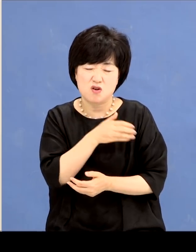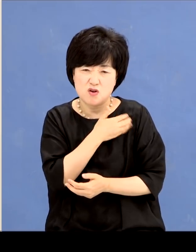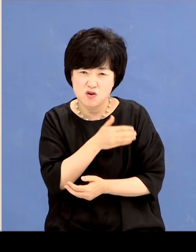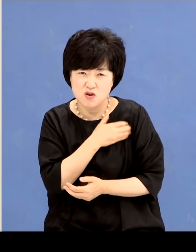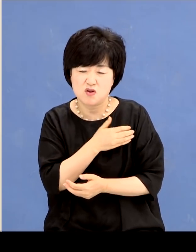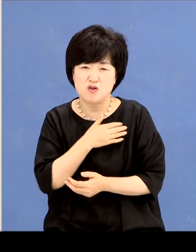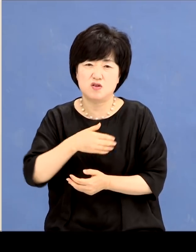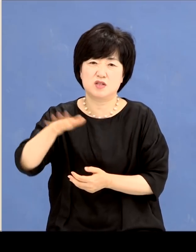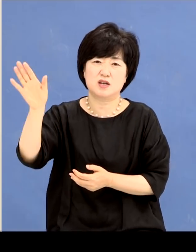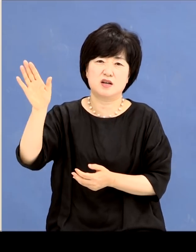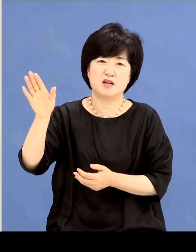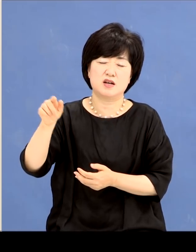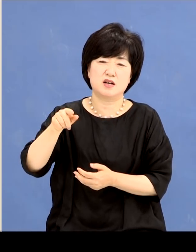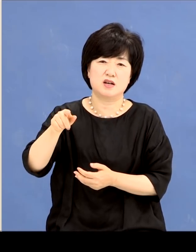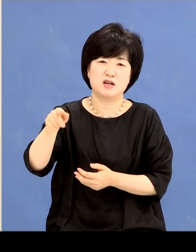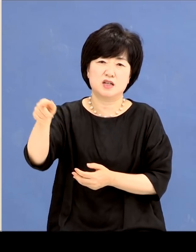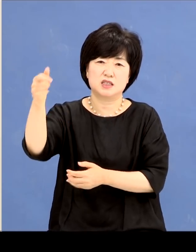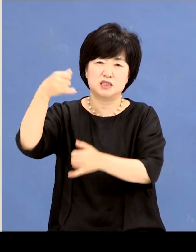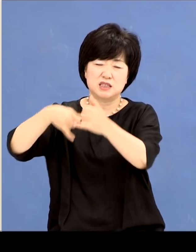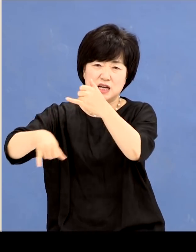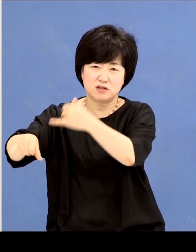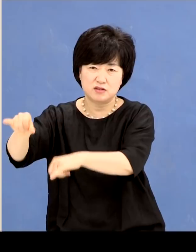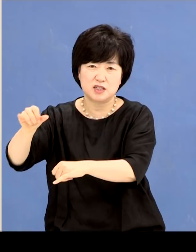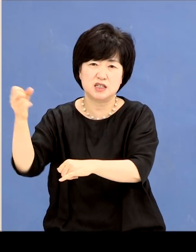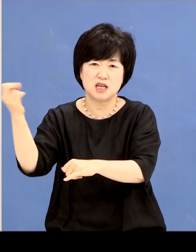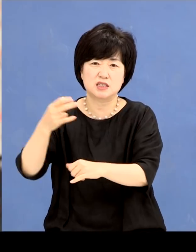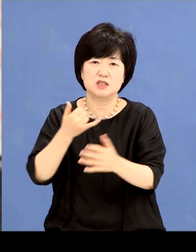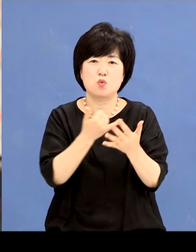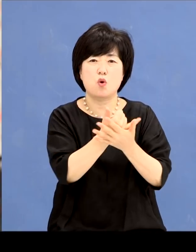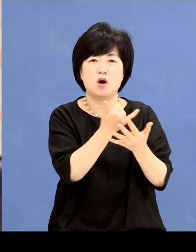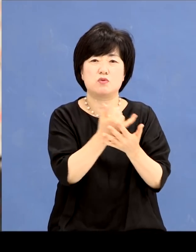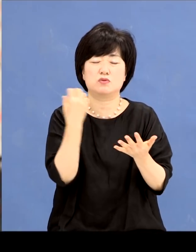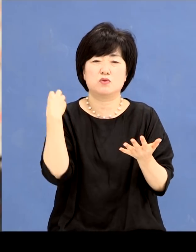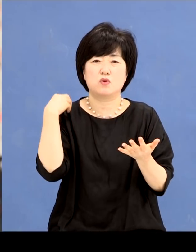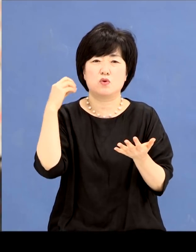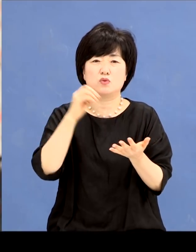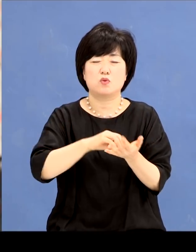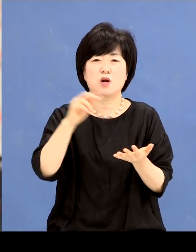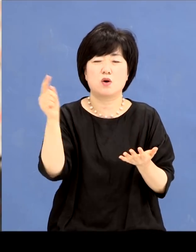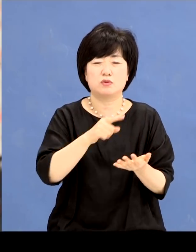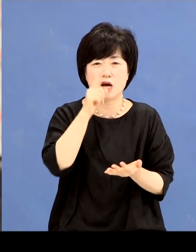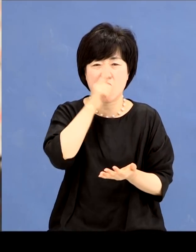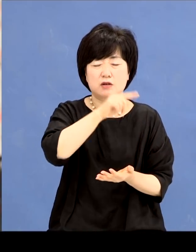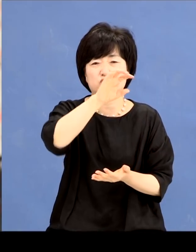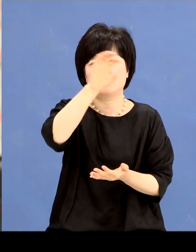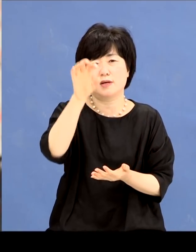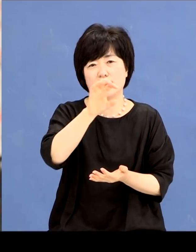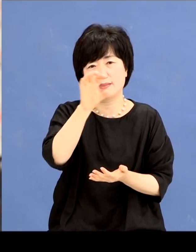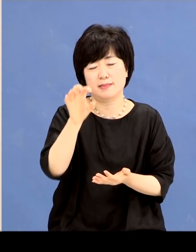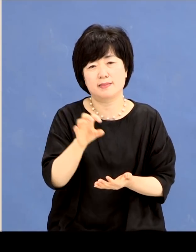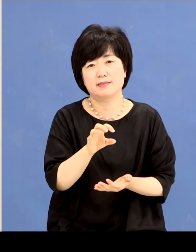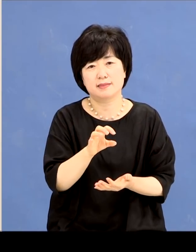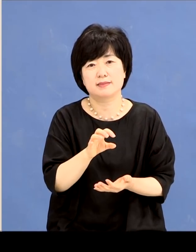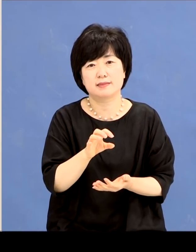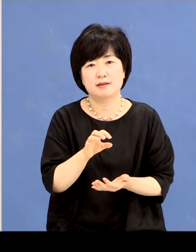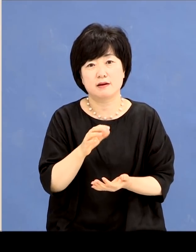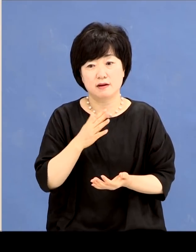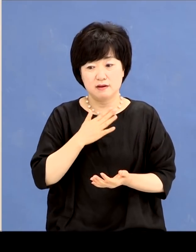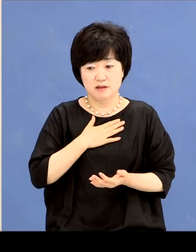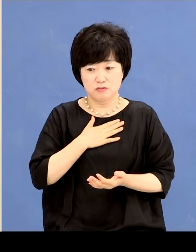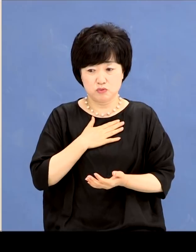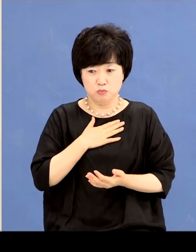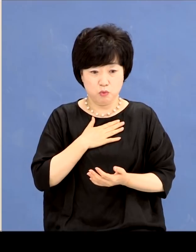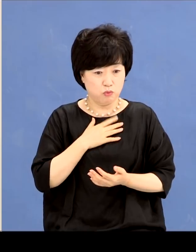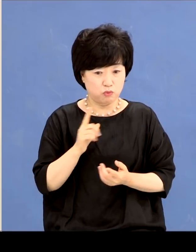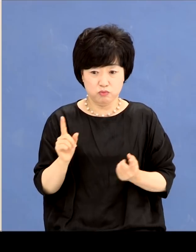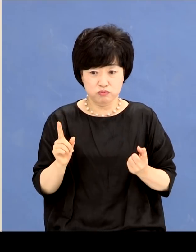한다더라 그분들의 자녀들이 다시 보육원으로 들어오는 그런 악순환들이 계속 악순환이네요. 반복되는 걸 보면서 사실 저라고